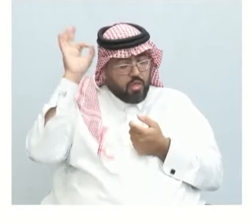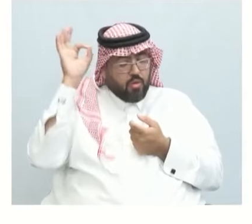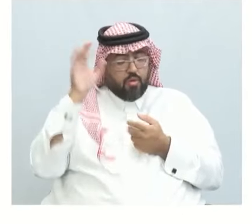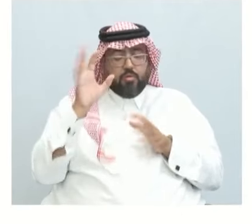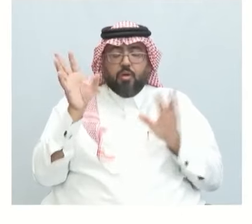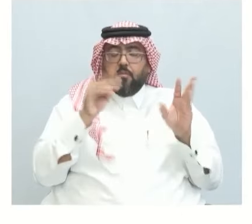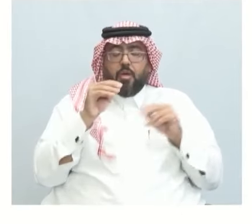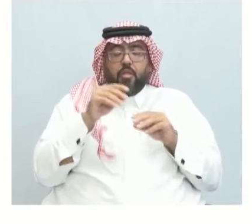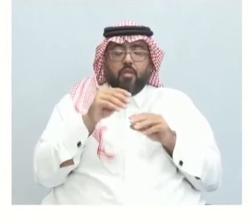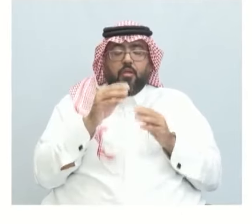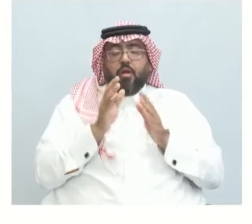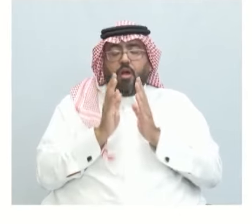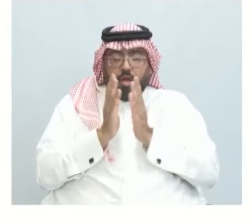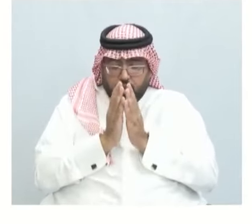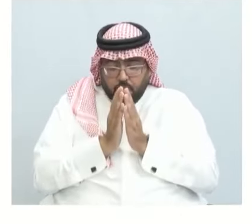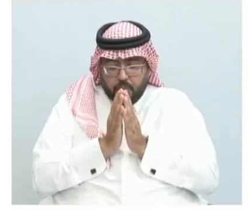عبدوا